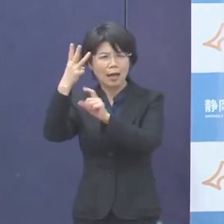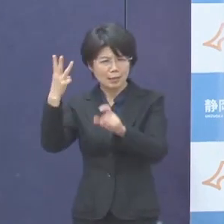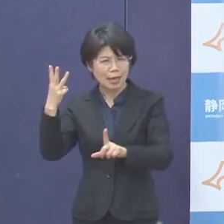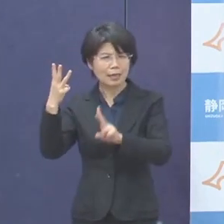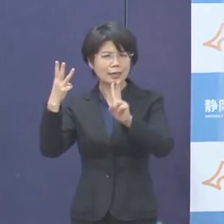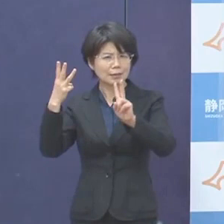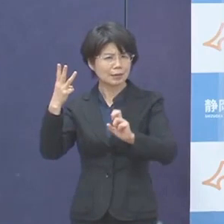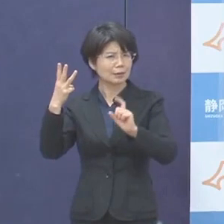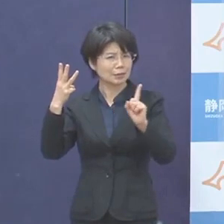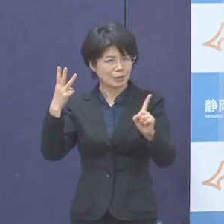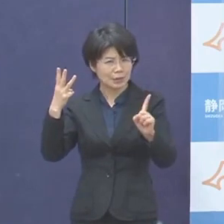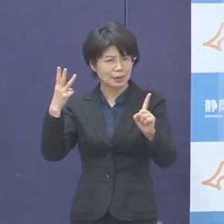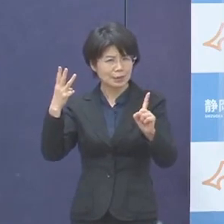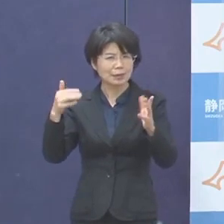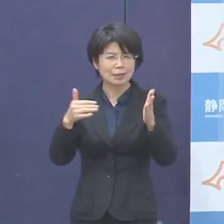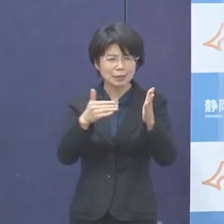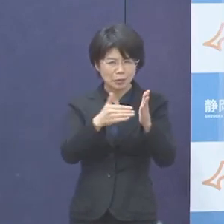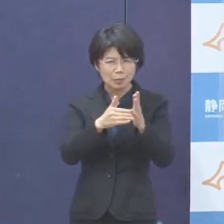まで2週間余り、